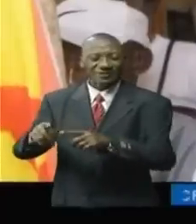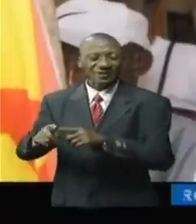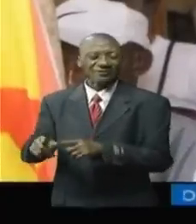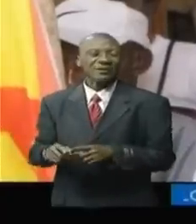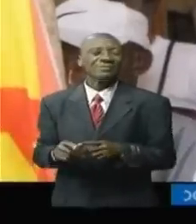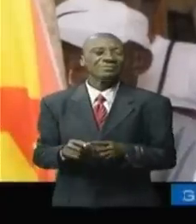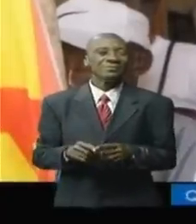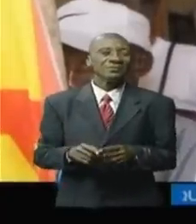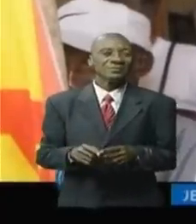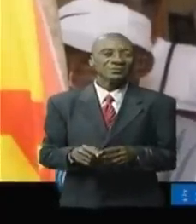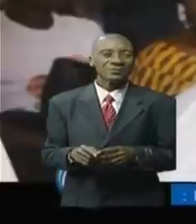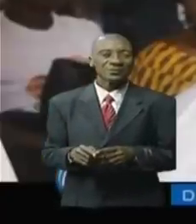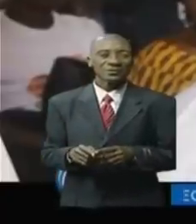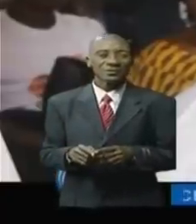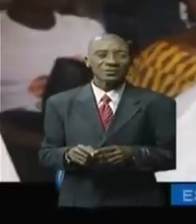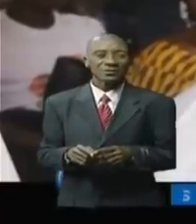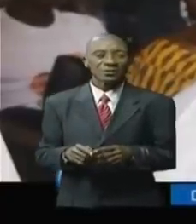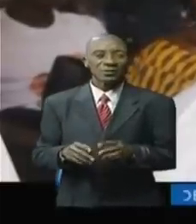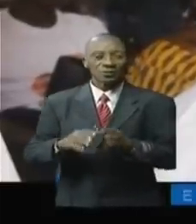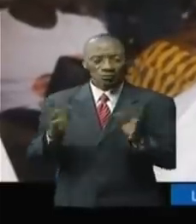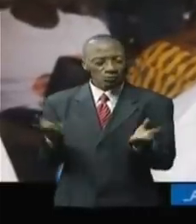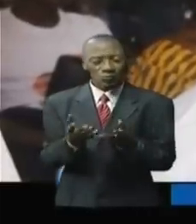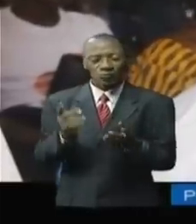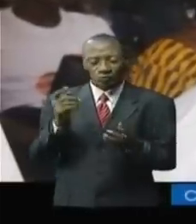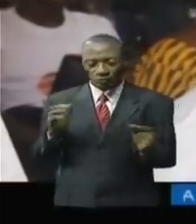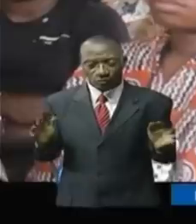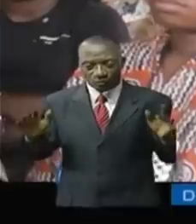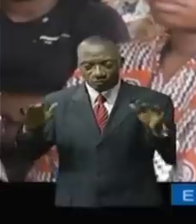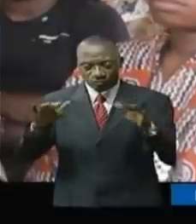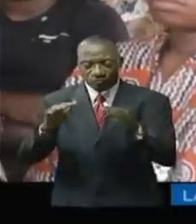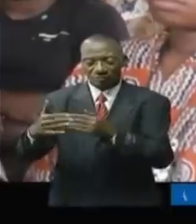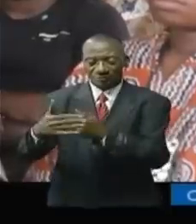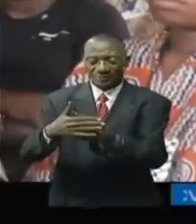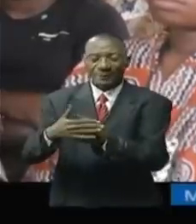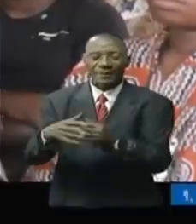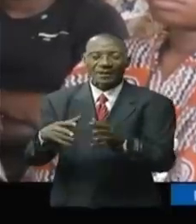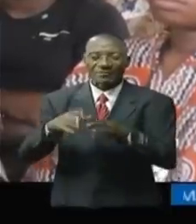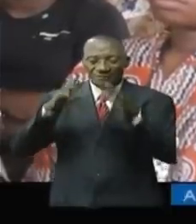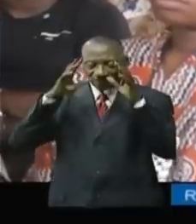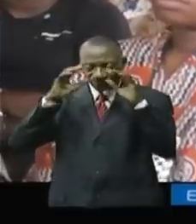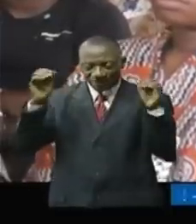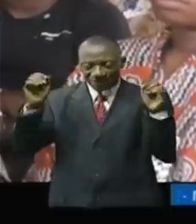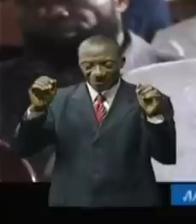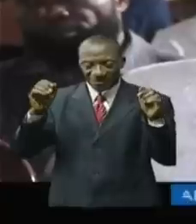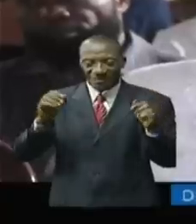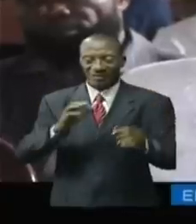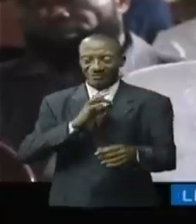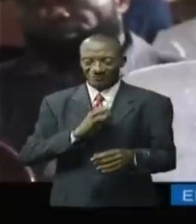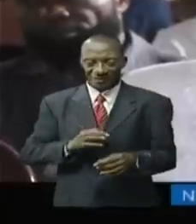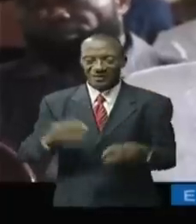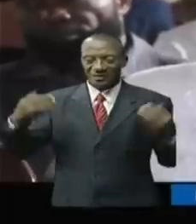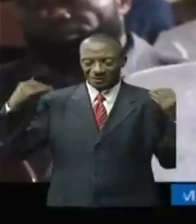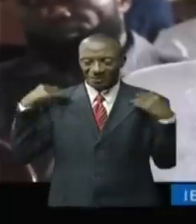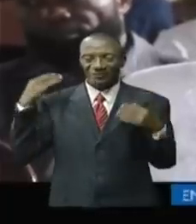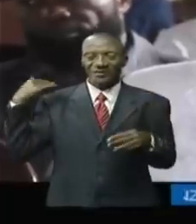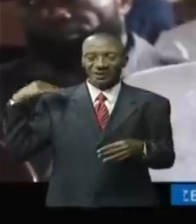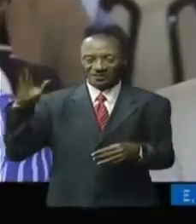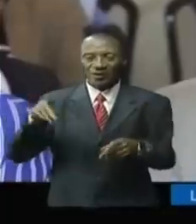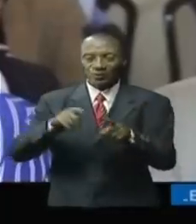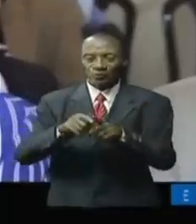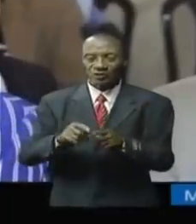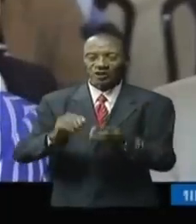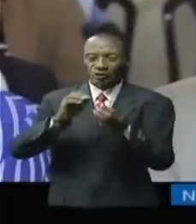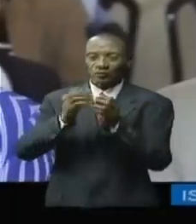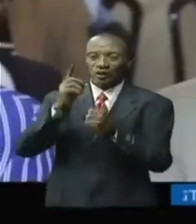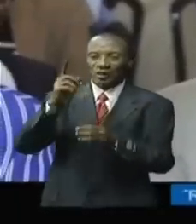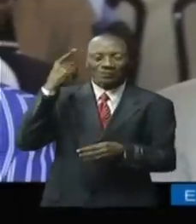sociales doivent se mobiliser autour du chef de l'État, commandant suprême des forces armées et de la police pour soutenir les FARDC en